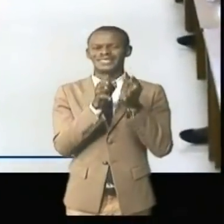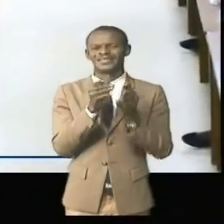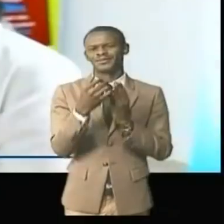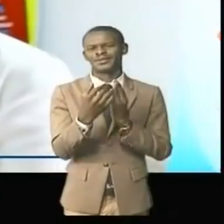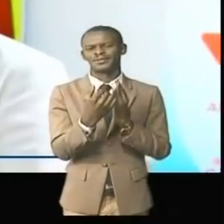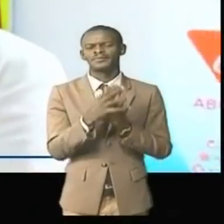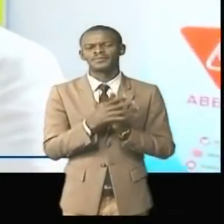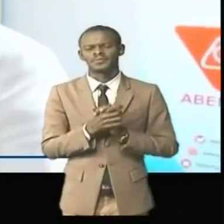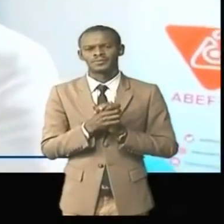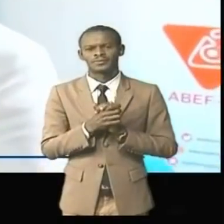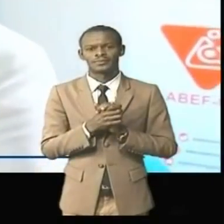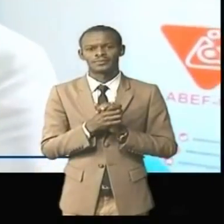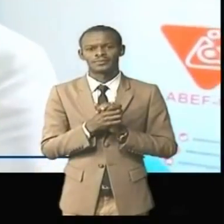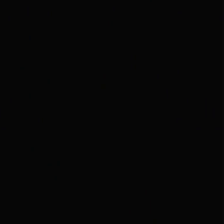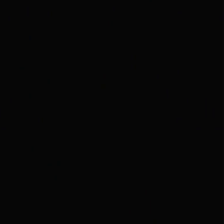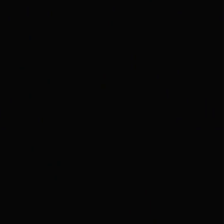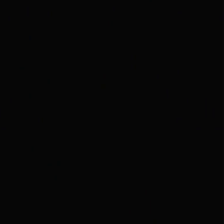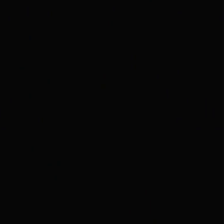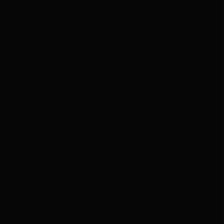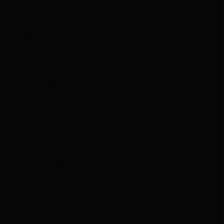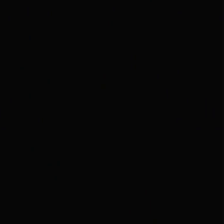AFIABORA en swahili veut dire